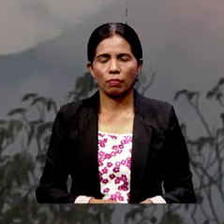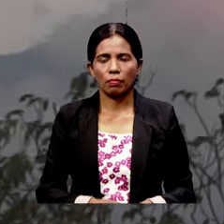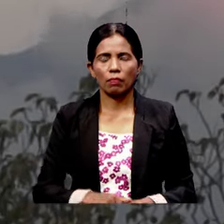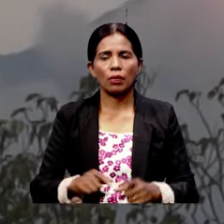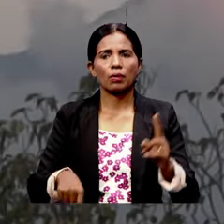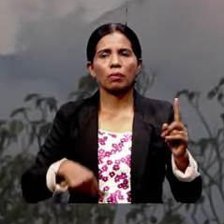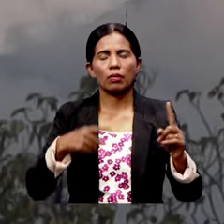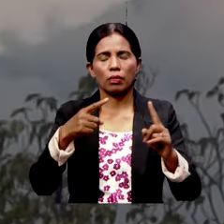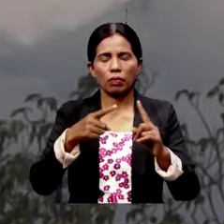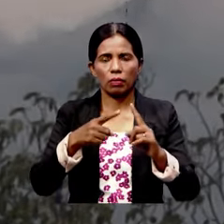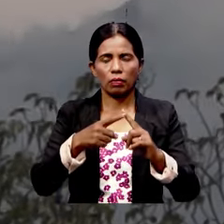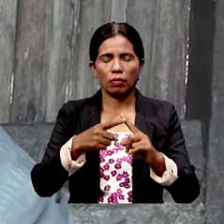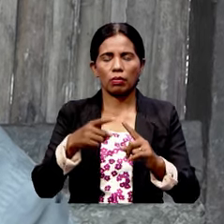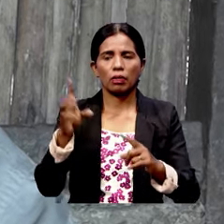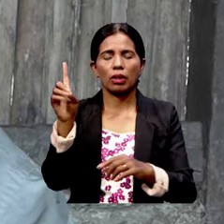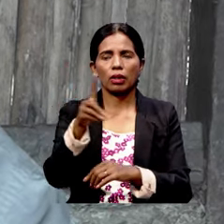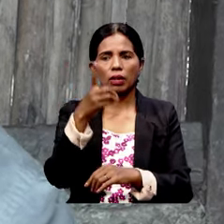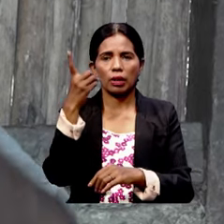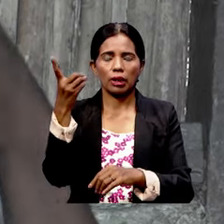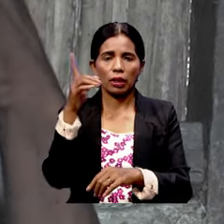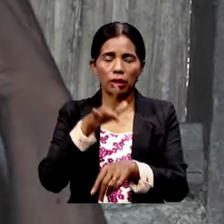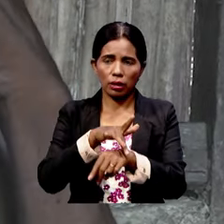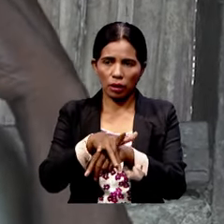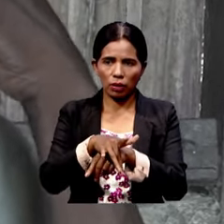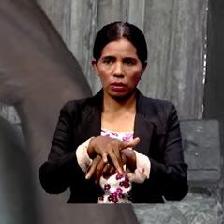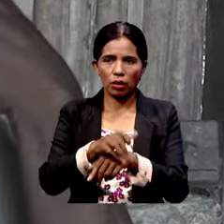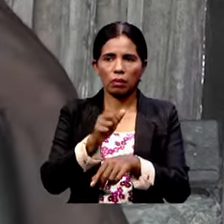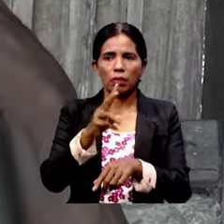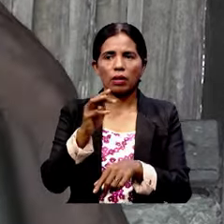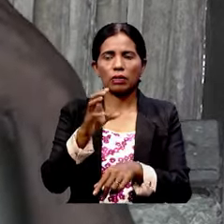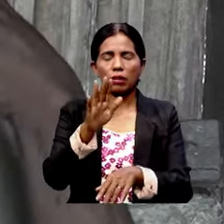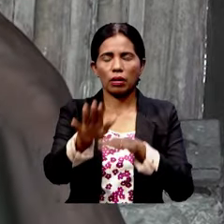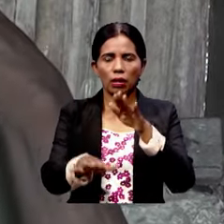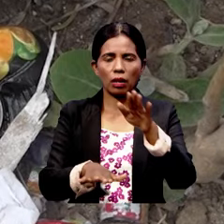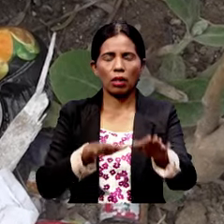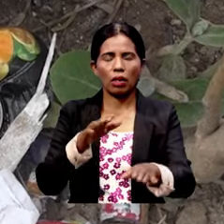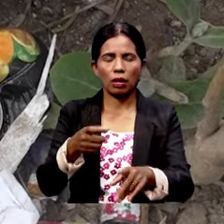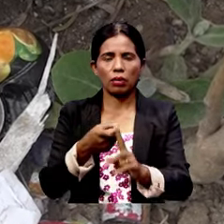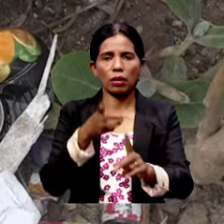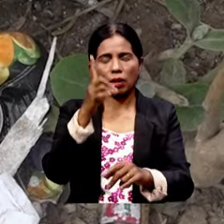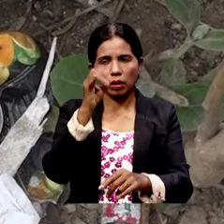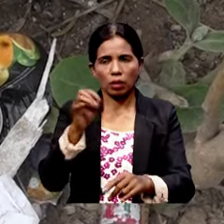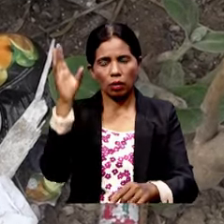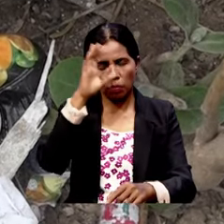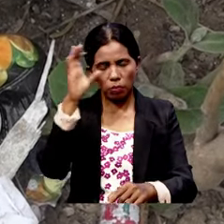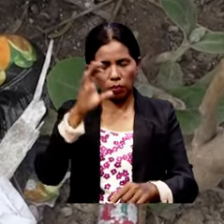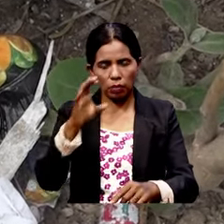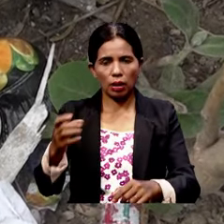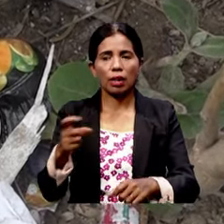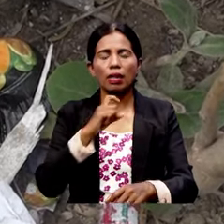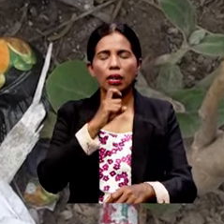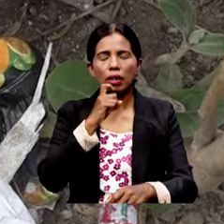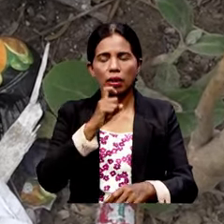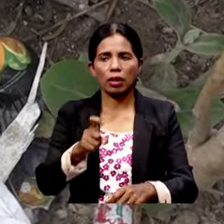Benyira raihu muting Armando Sayona husi uma lau haleu kapital dili hodi buka kaleng no saku atsira